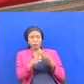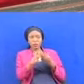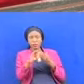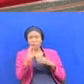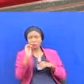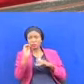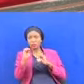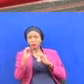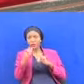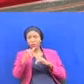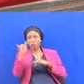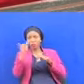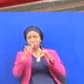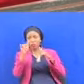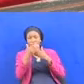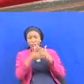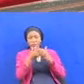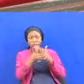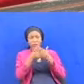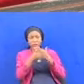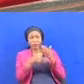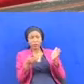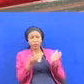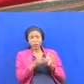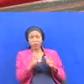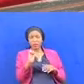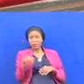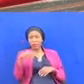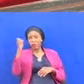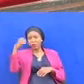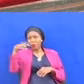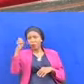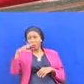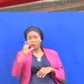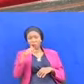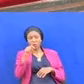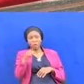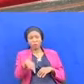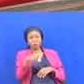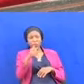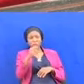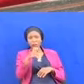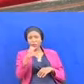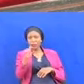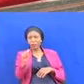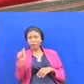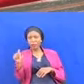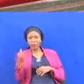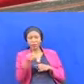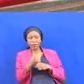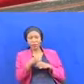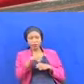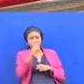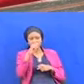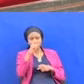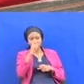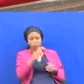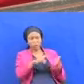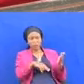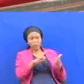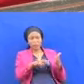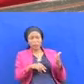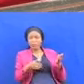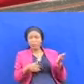nchini. Mheshimiwa mwenyekiti, hadi kufikia mwezi Machi mwaka huu, TCA ilifanya uchunguzi na kusajili ndege 15